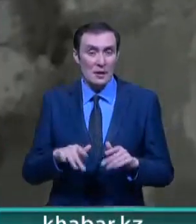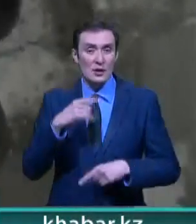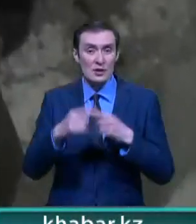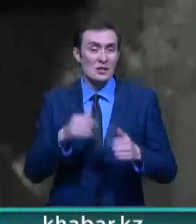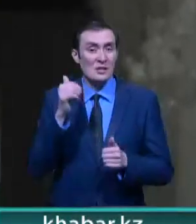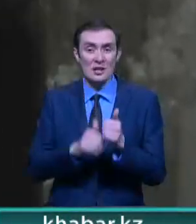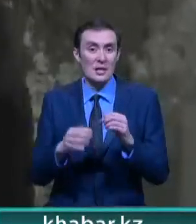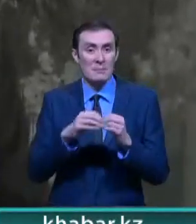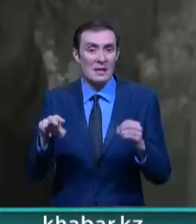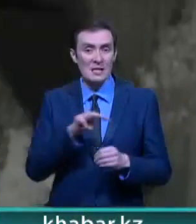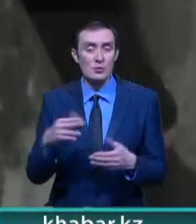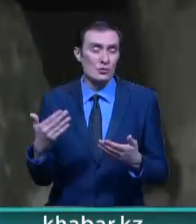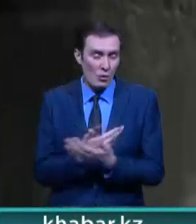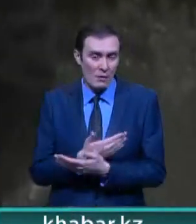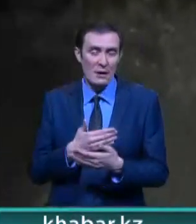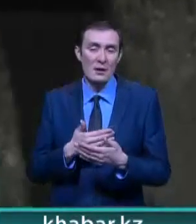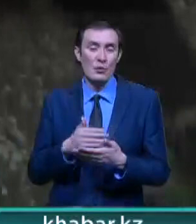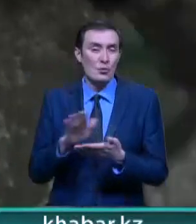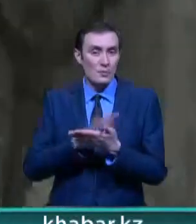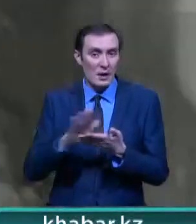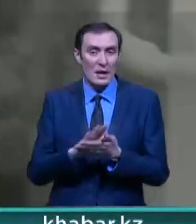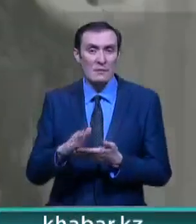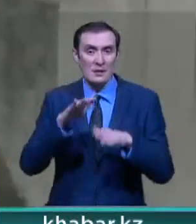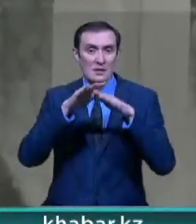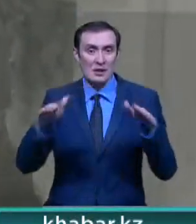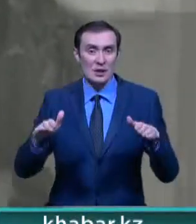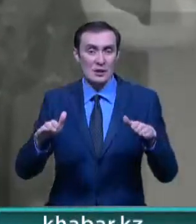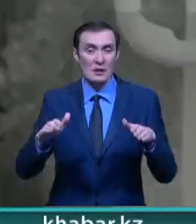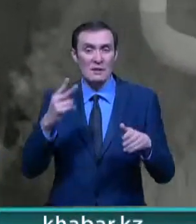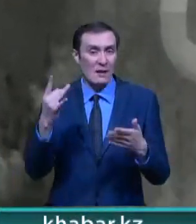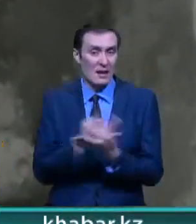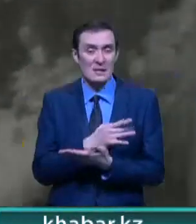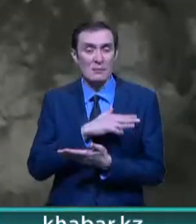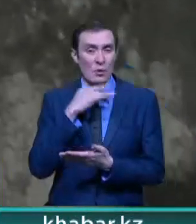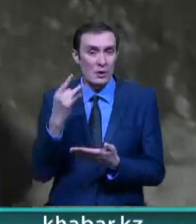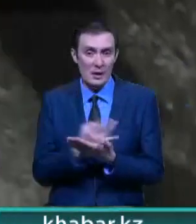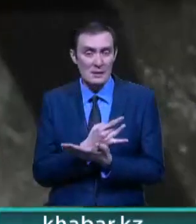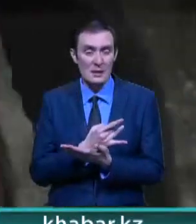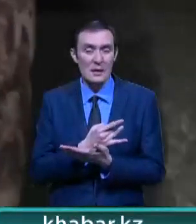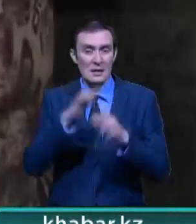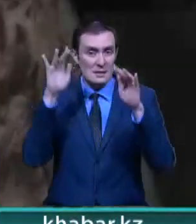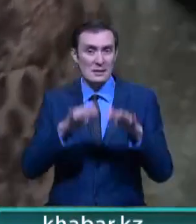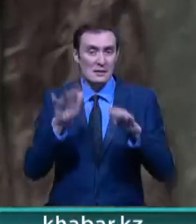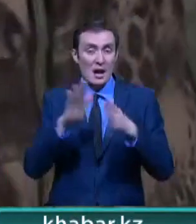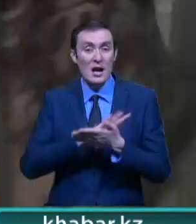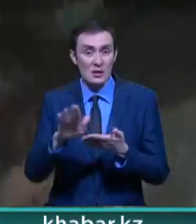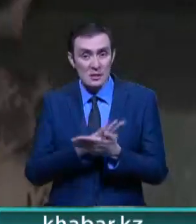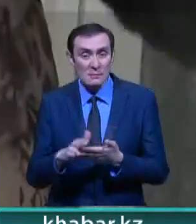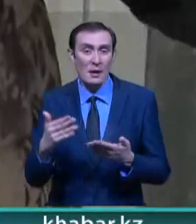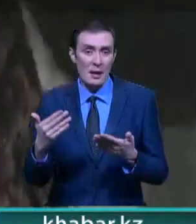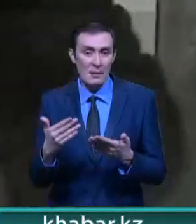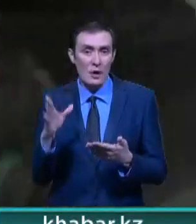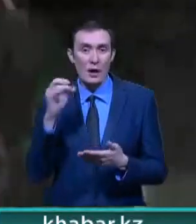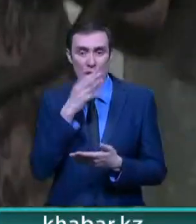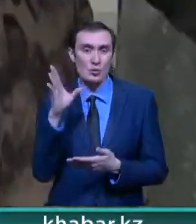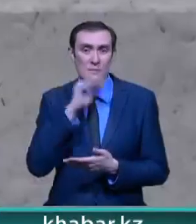каждые 15 минут выходим, убираем. Тут с крыши свалился дважды, неоднократно. Только очистили, хорошо